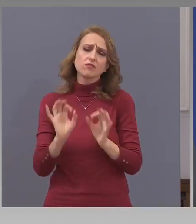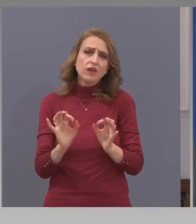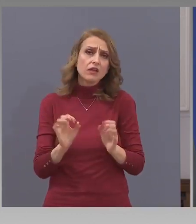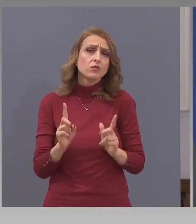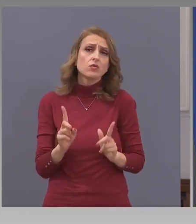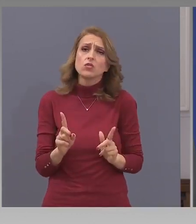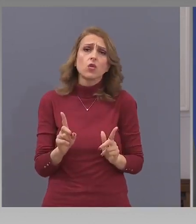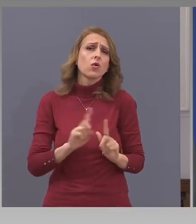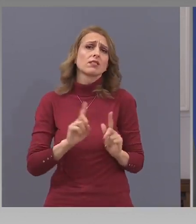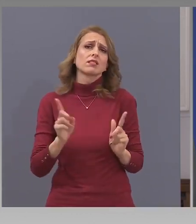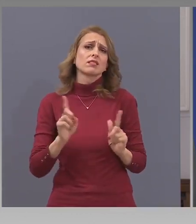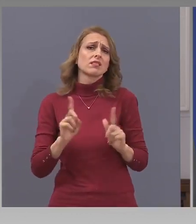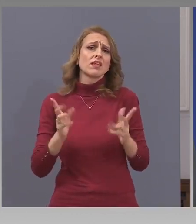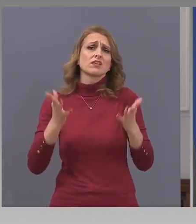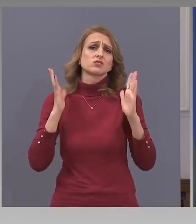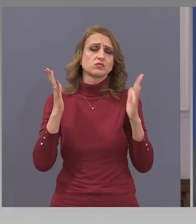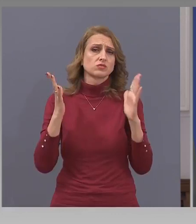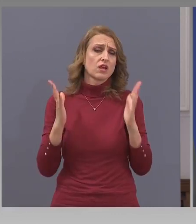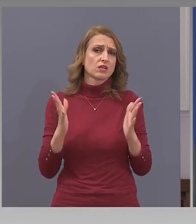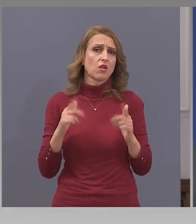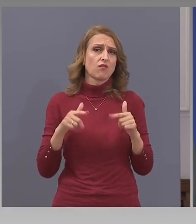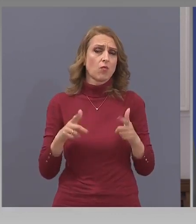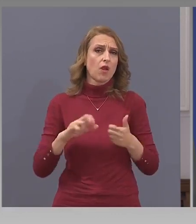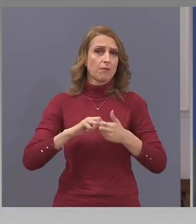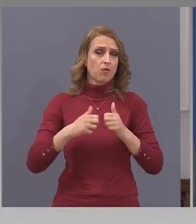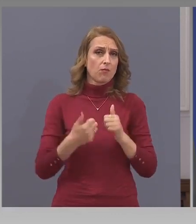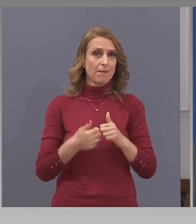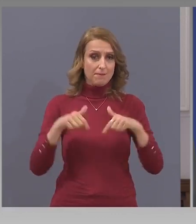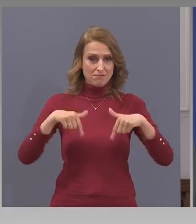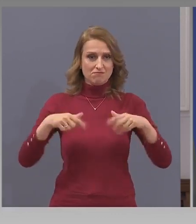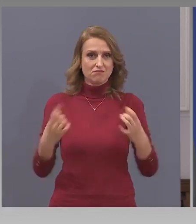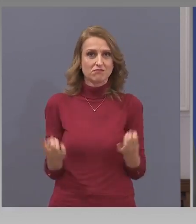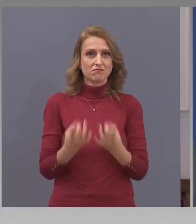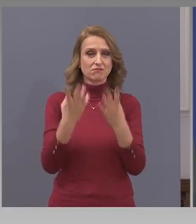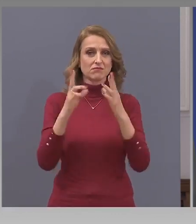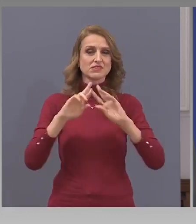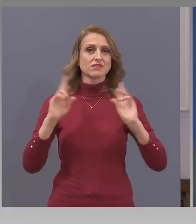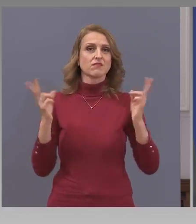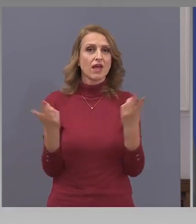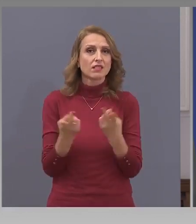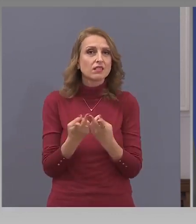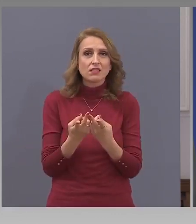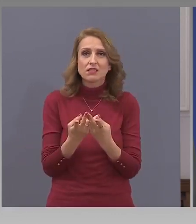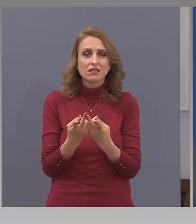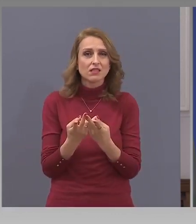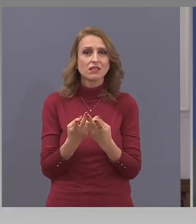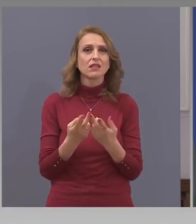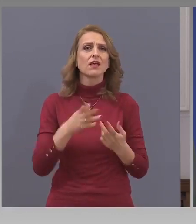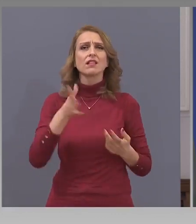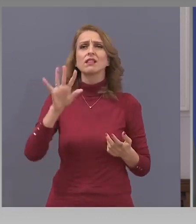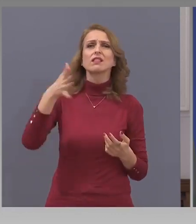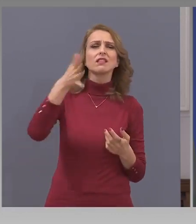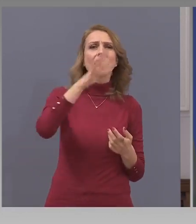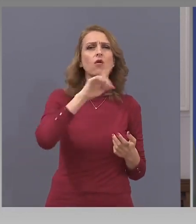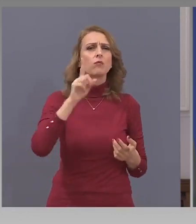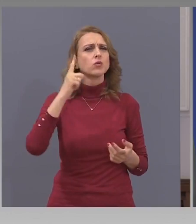в съвременния свят, в това, който и ние сме част, някой би му хрумнал